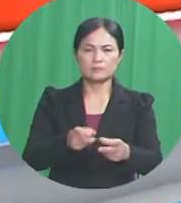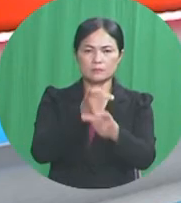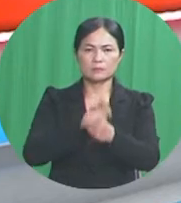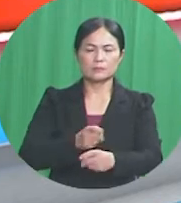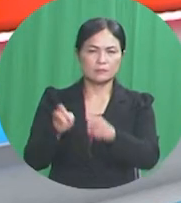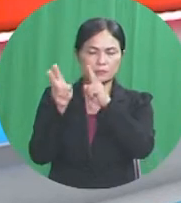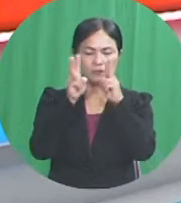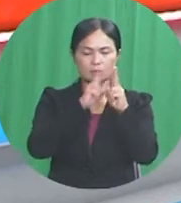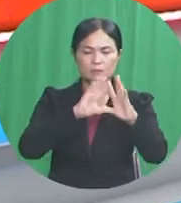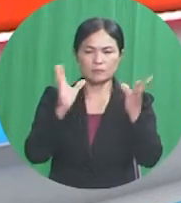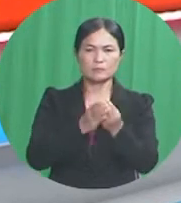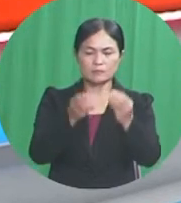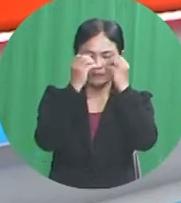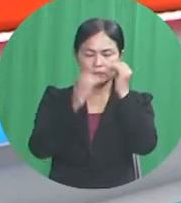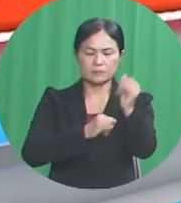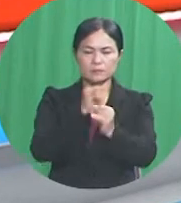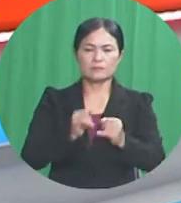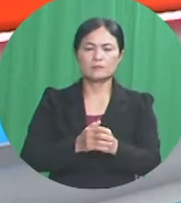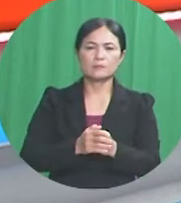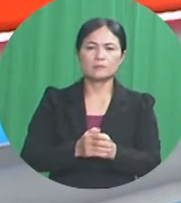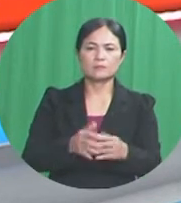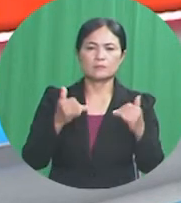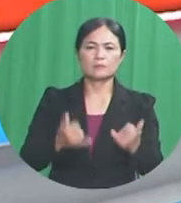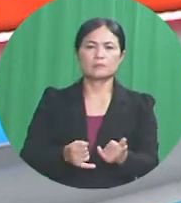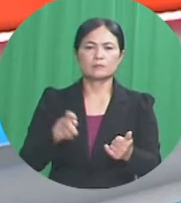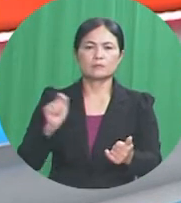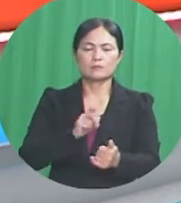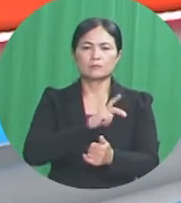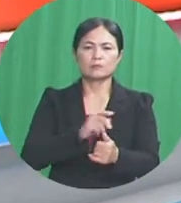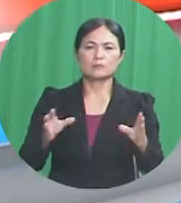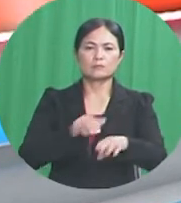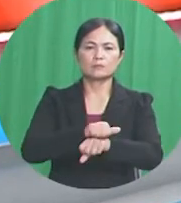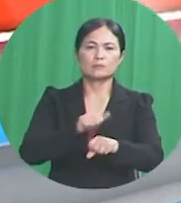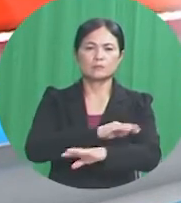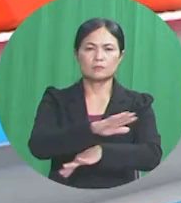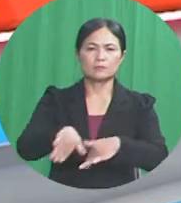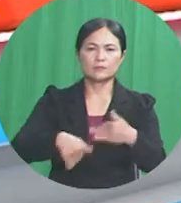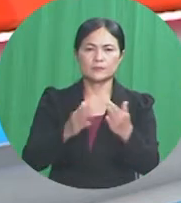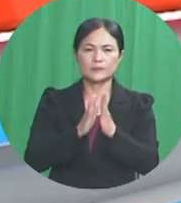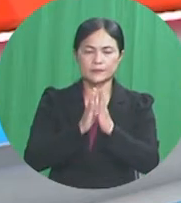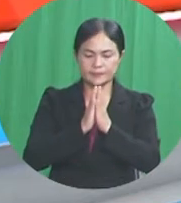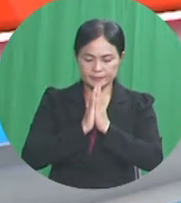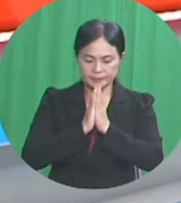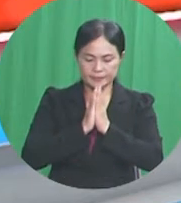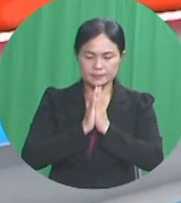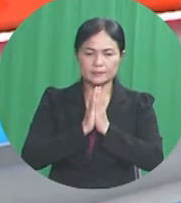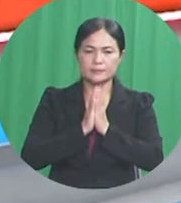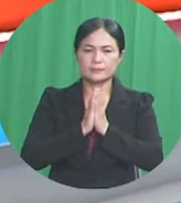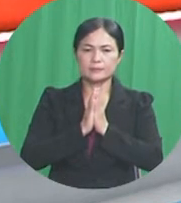អញ្ជើញទស្សនានៅស្របព្រឹត្តិការណ៍ព័ត៌មានអន្តរជាតិគណៈនេះនាងខ្ញុំរដ្ឋវ៉ាន់លីឡាព្រមទាំងក្រុមការងារសូមអរគុណសូមគោរពលា